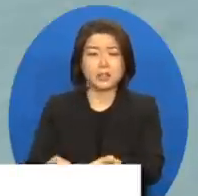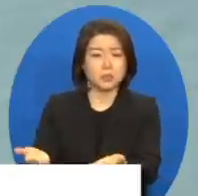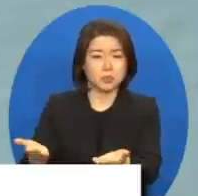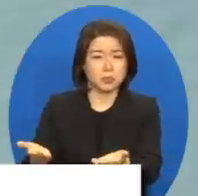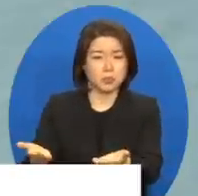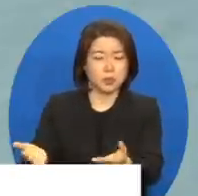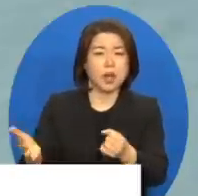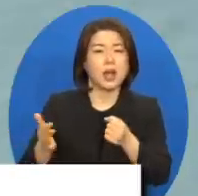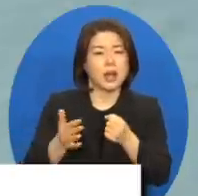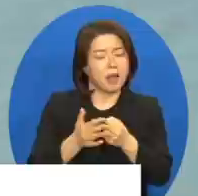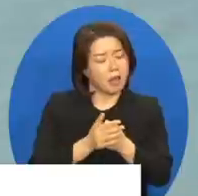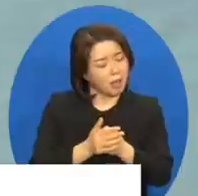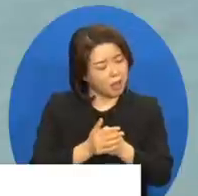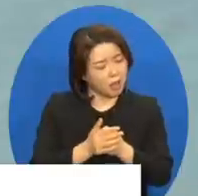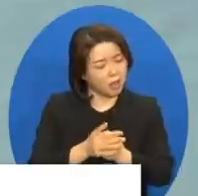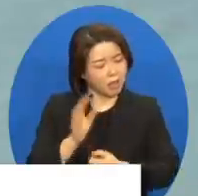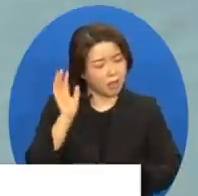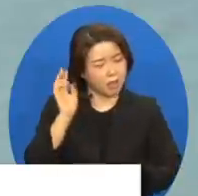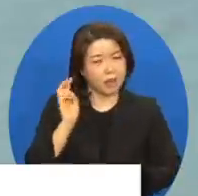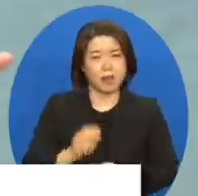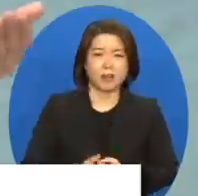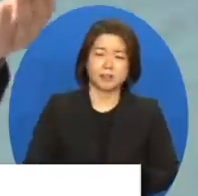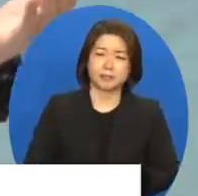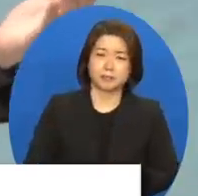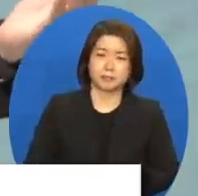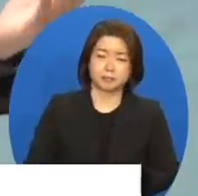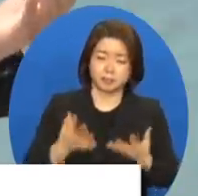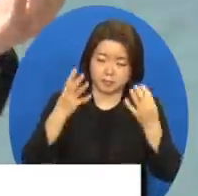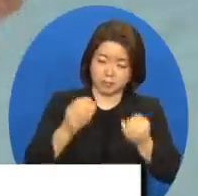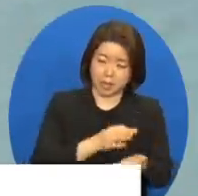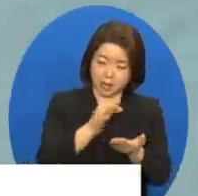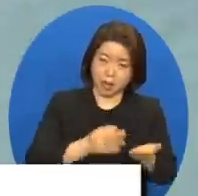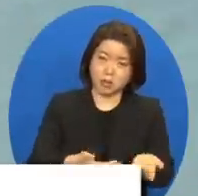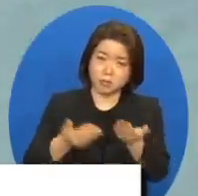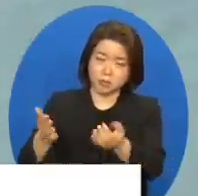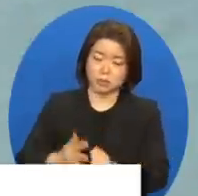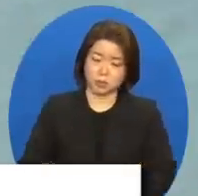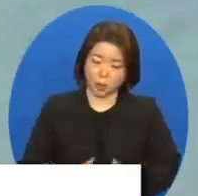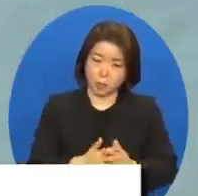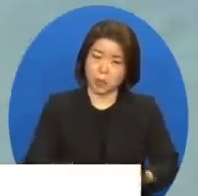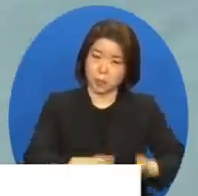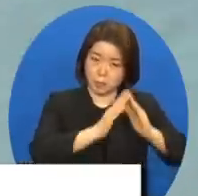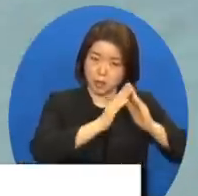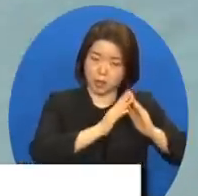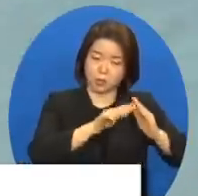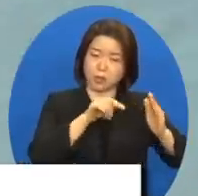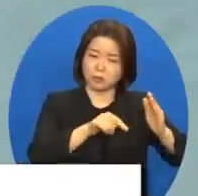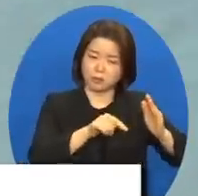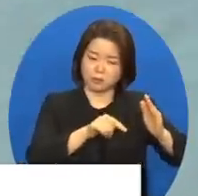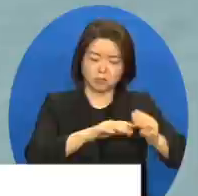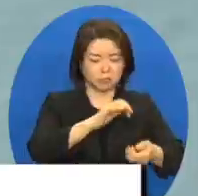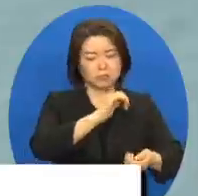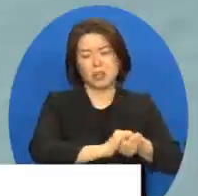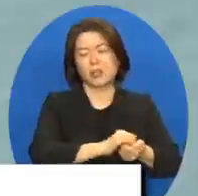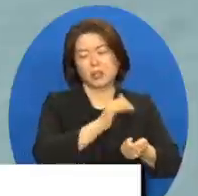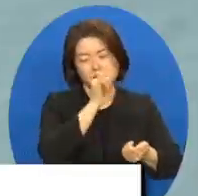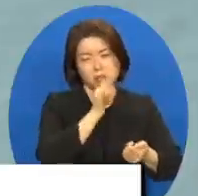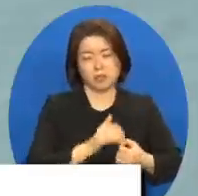없어요. 뭐 많은 헌금을 들여서 지어도 교육관 건물은 한계가 있는